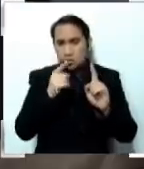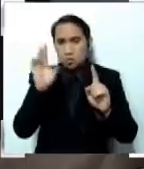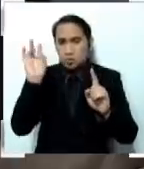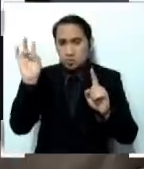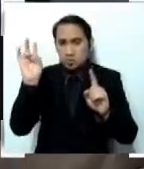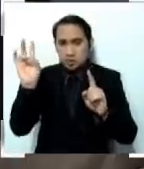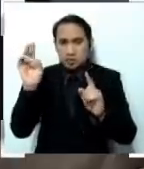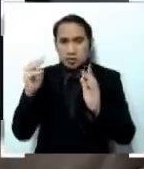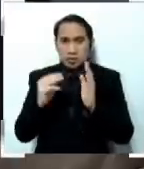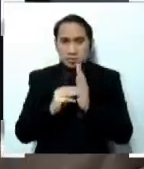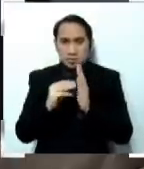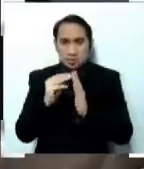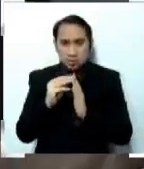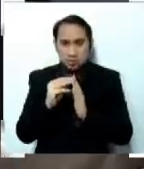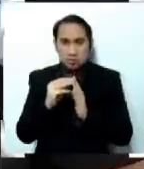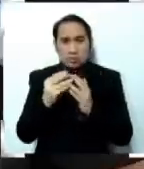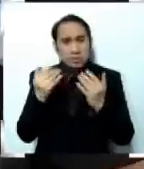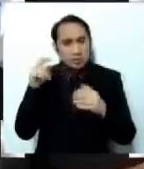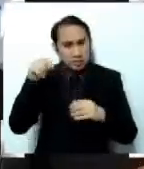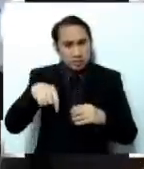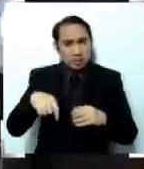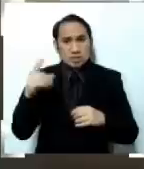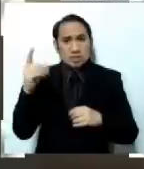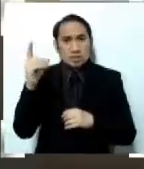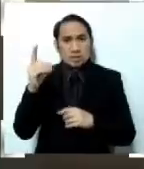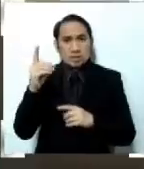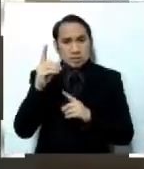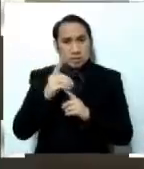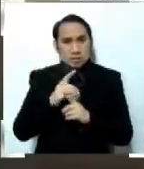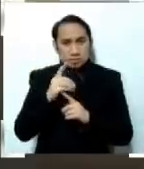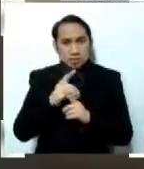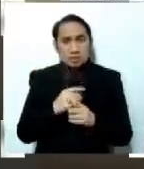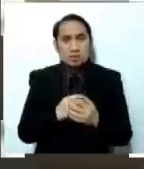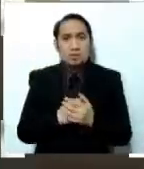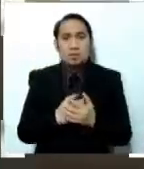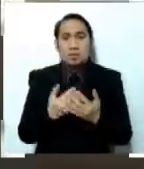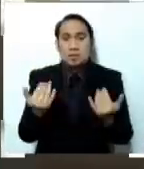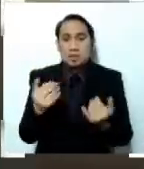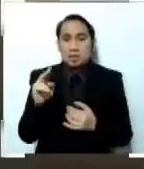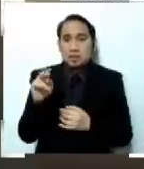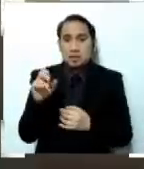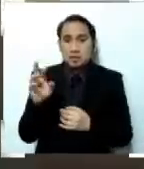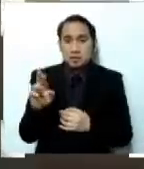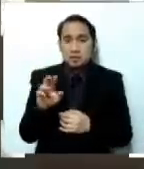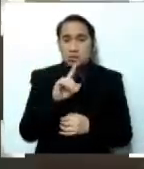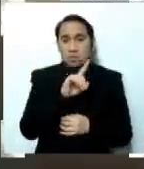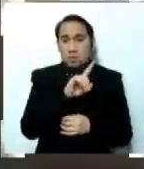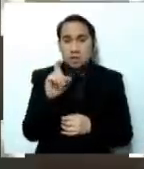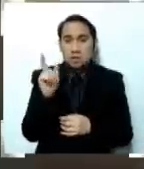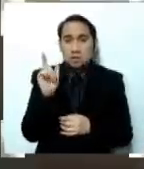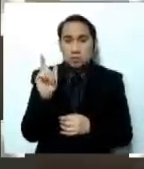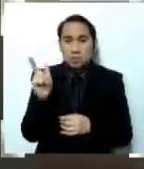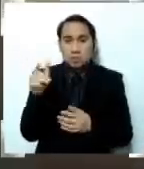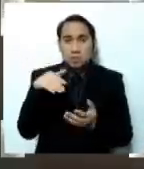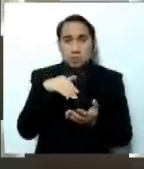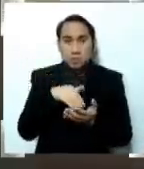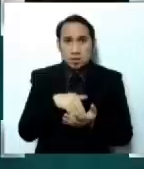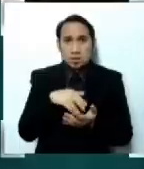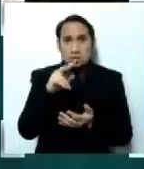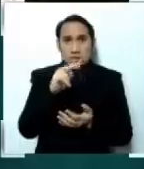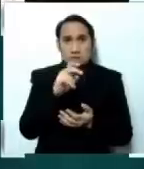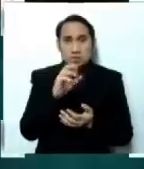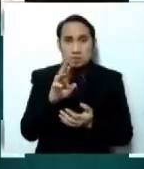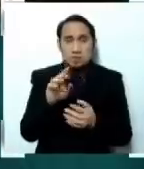Disyembre. Hindi yan nalalayo sa target ng vaccine czar. Sa NCR, 120,000 a day. But in our national